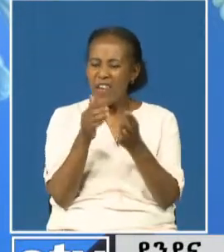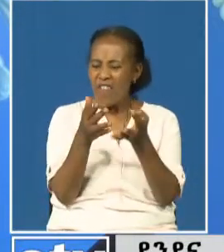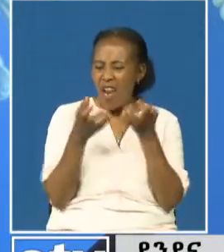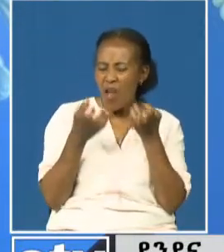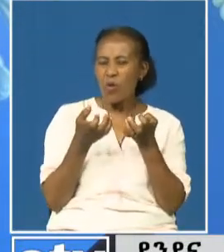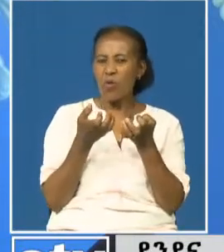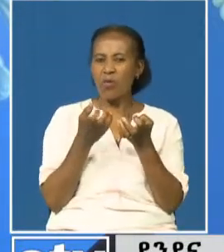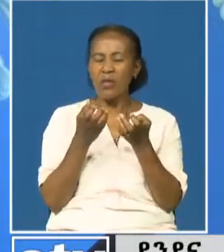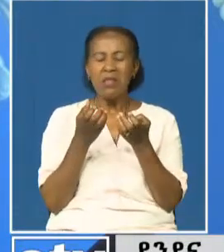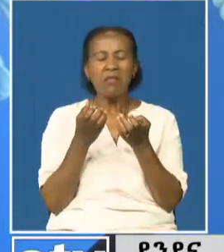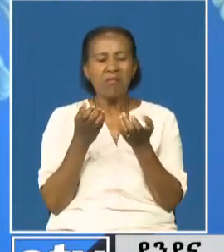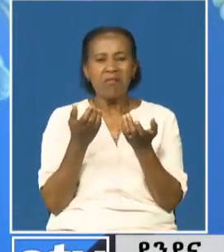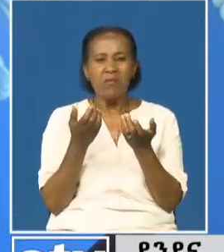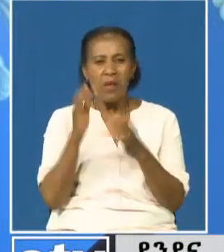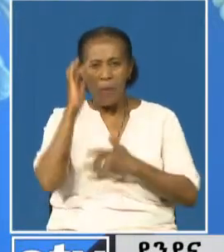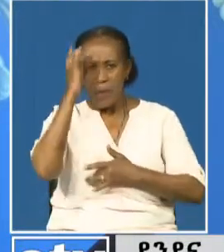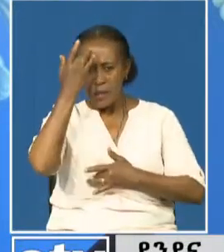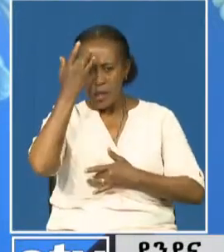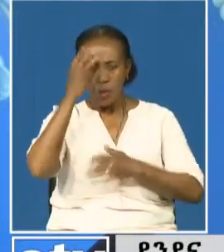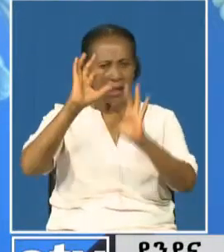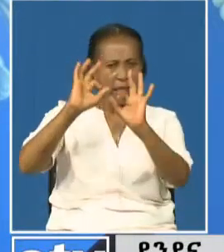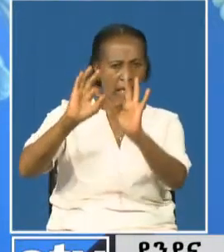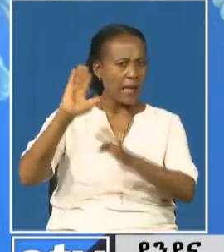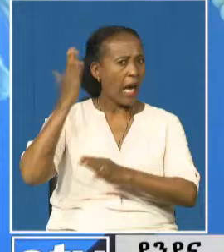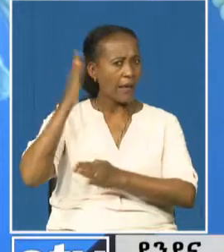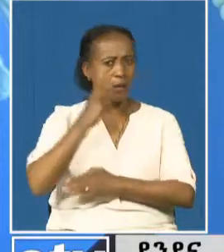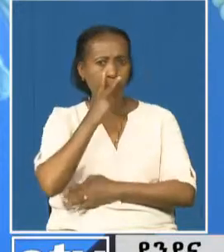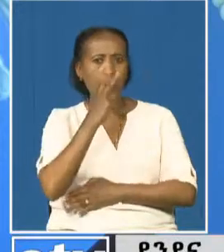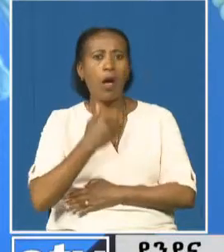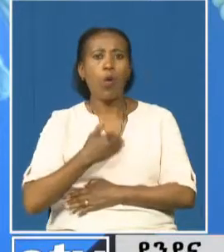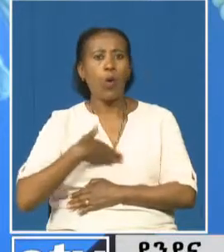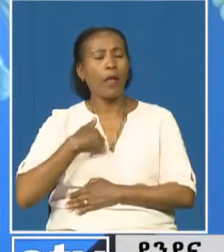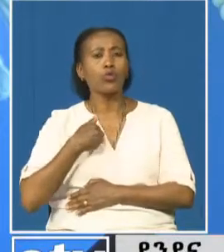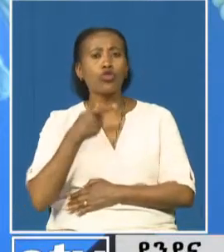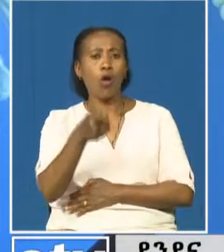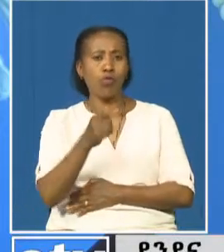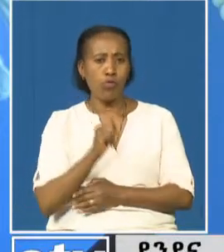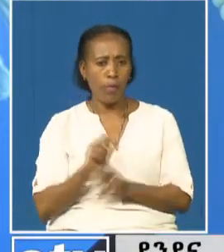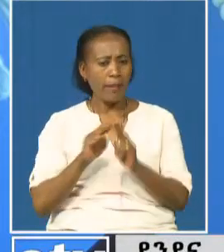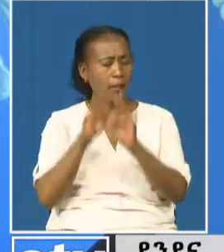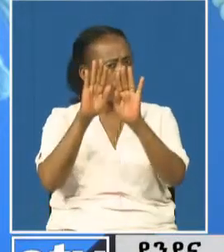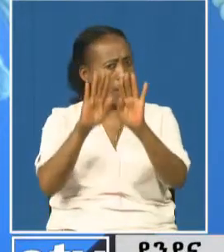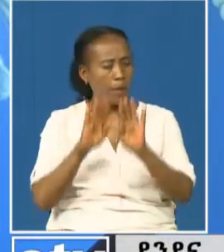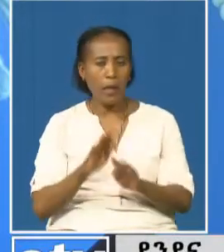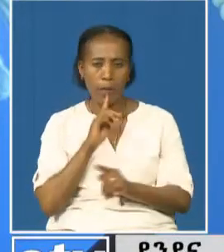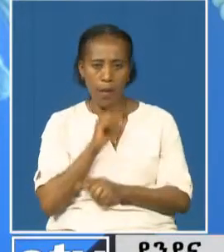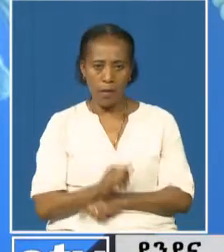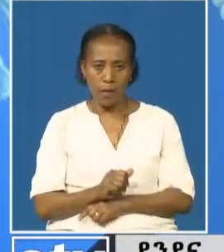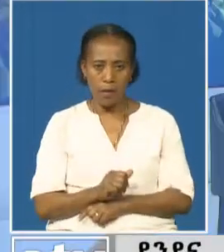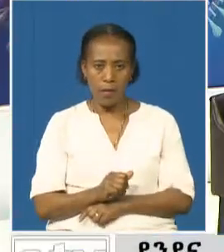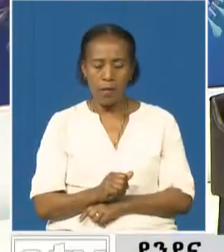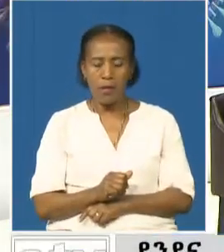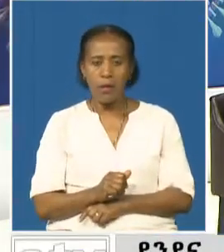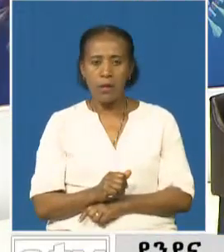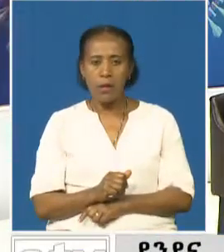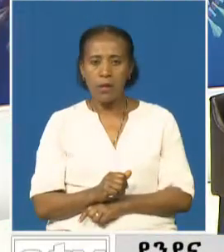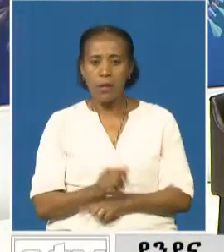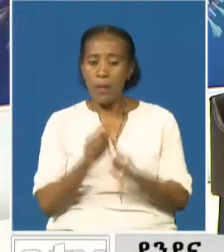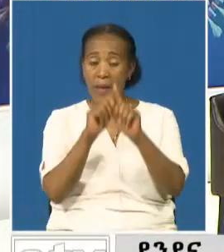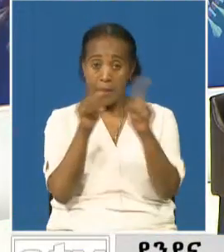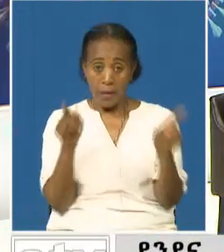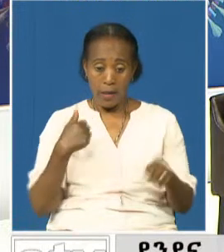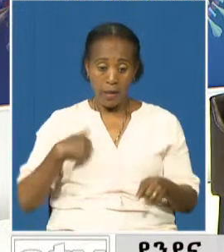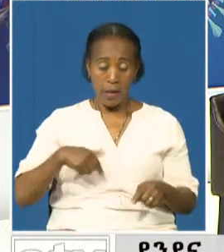የመሆን ነገር ኢቭን በሽታው እንደሌለ አይነት ነገር አድርገው የሚያወጣቶች አሉ። በጣም ይገርማል።